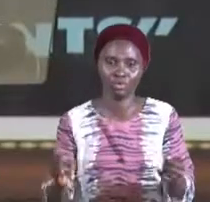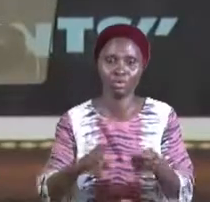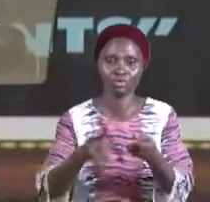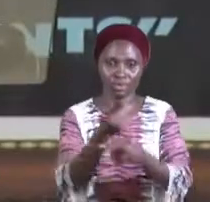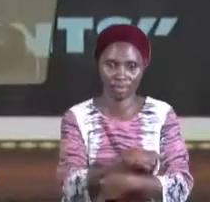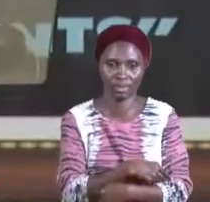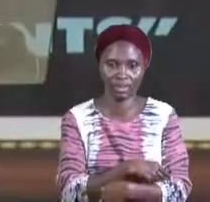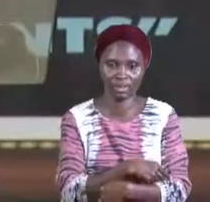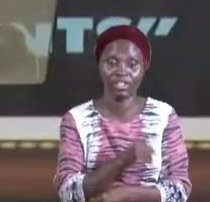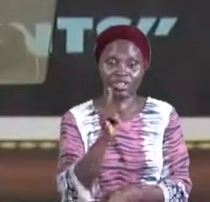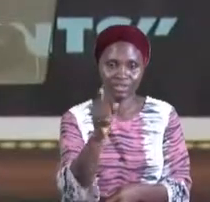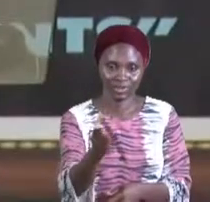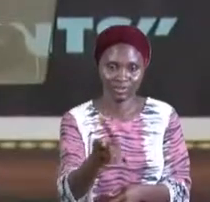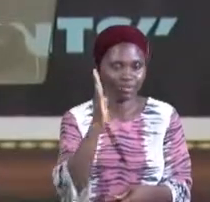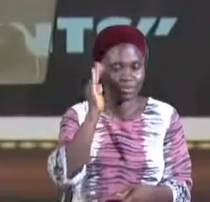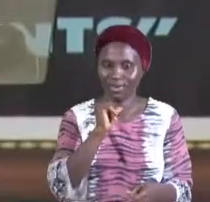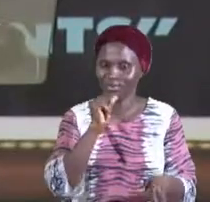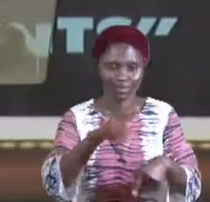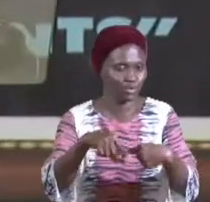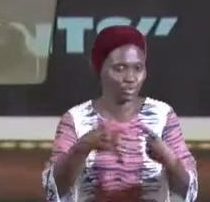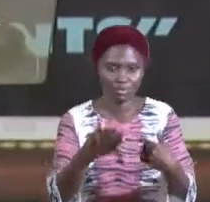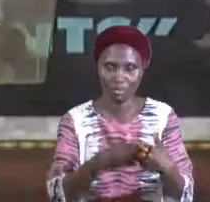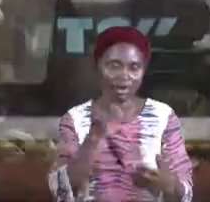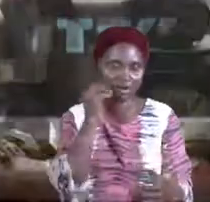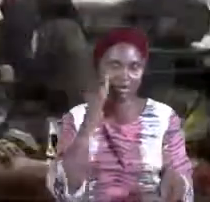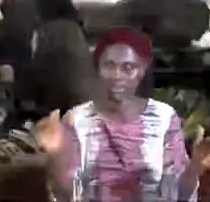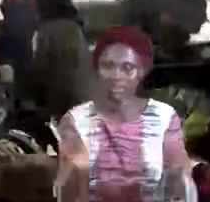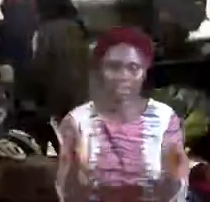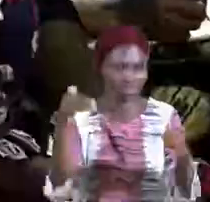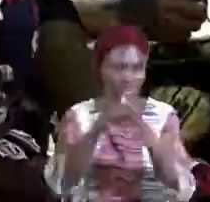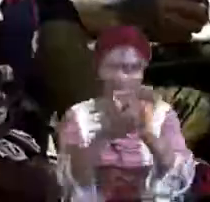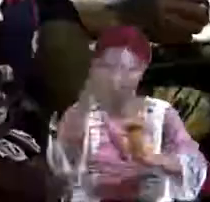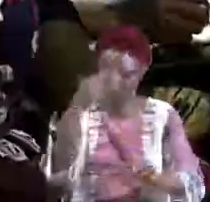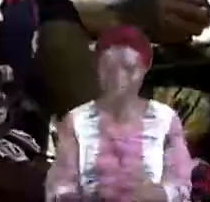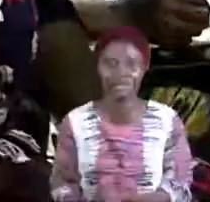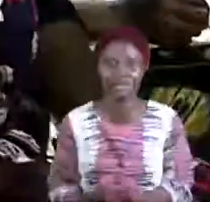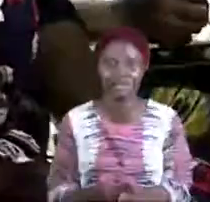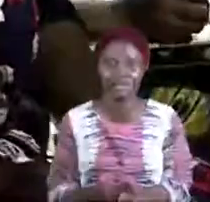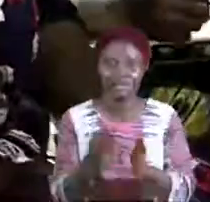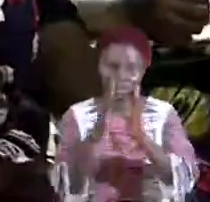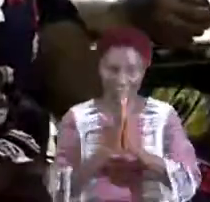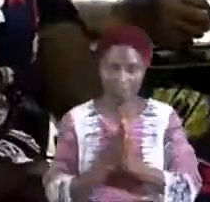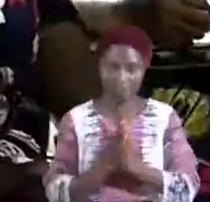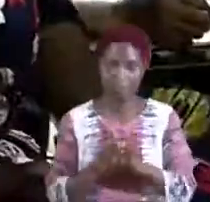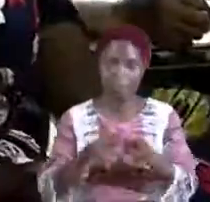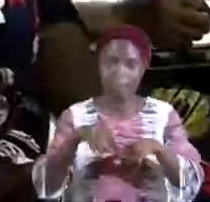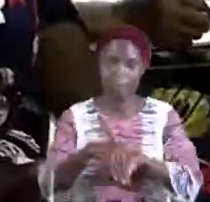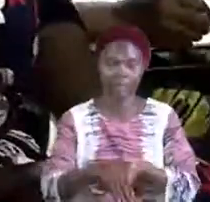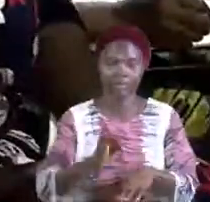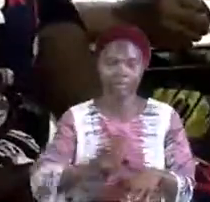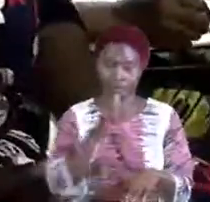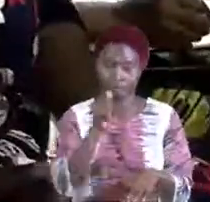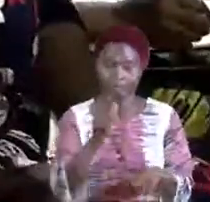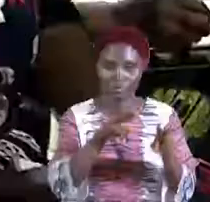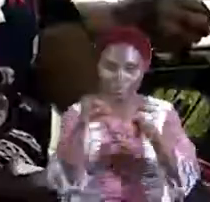aujourd'hui. Vous ne repartirez pas à la maison la même personne au nom de Jésus. Ce soir, je